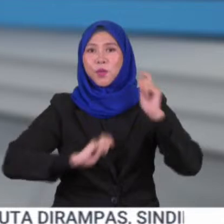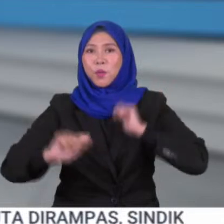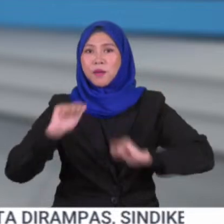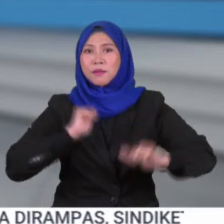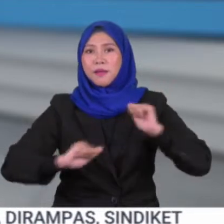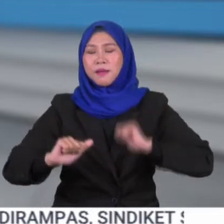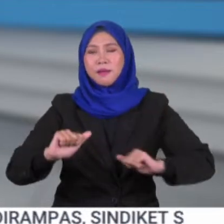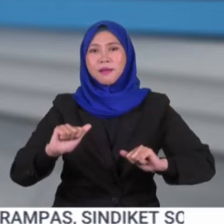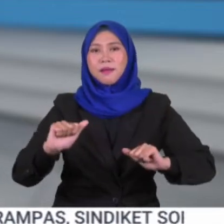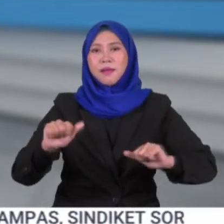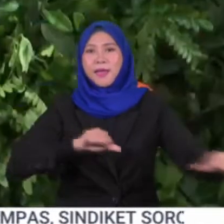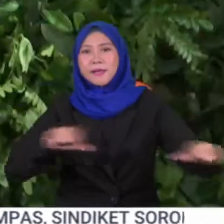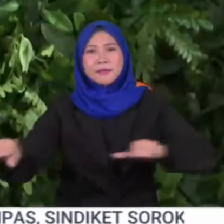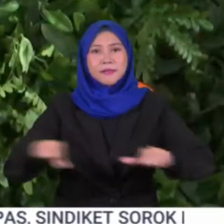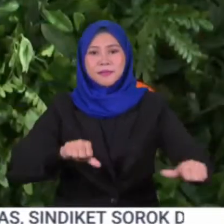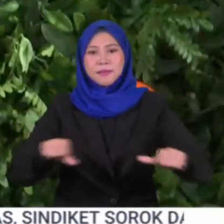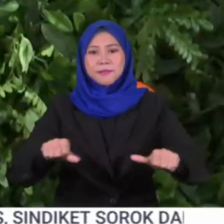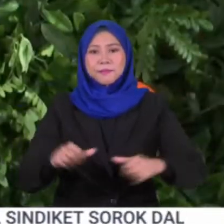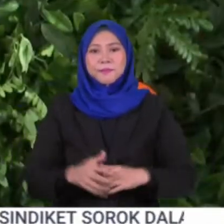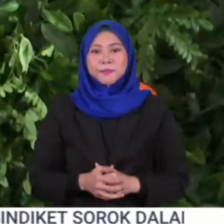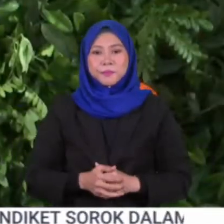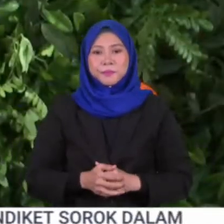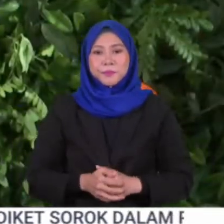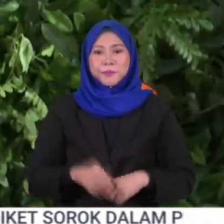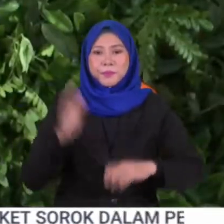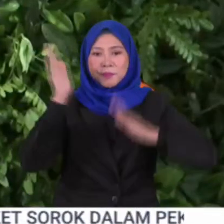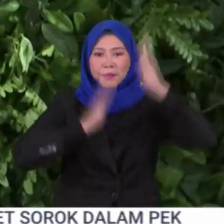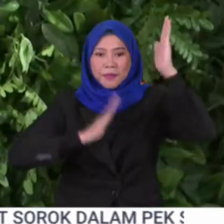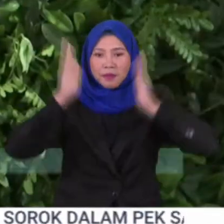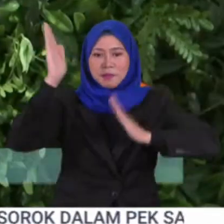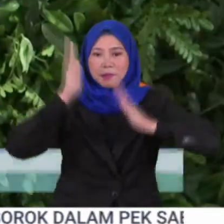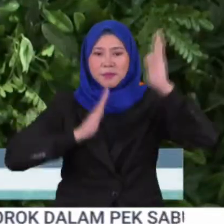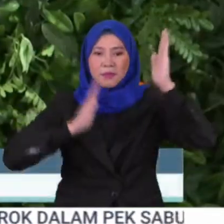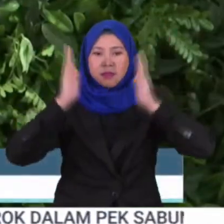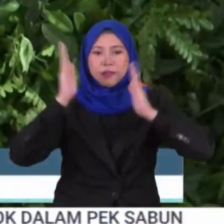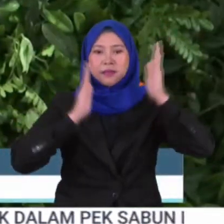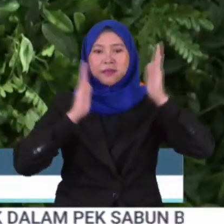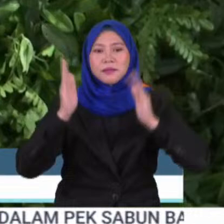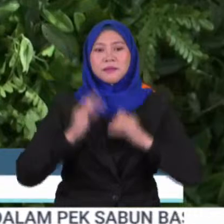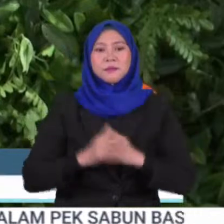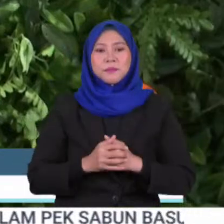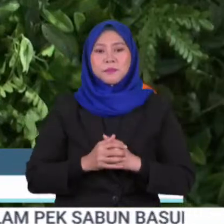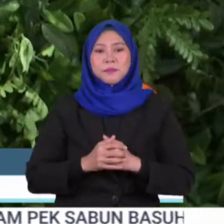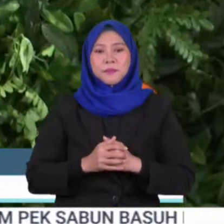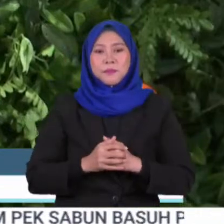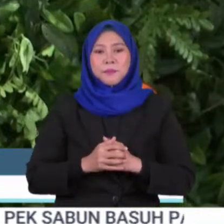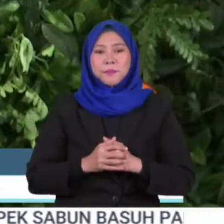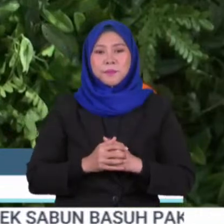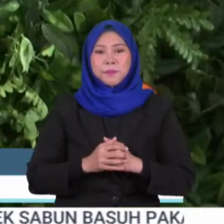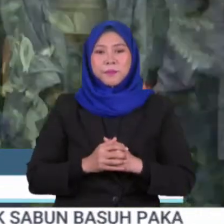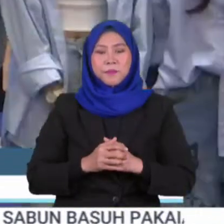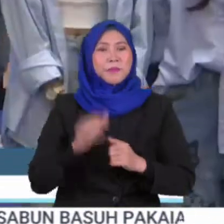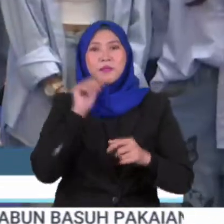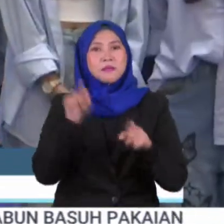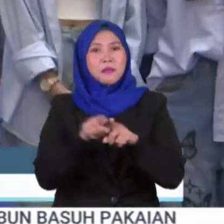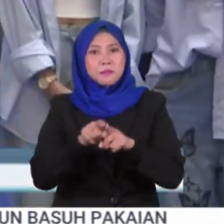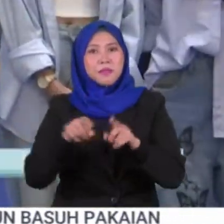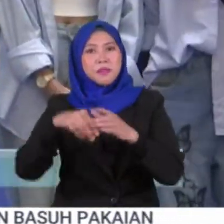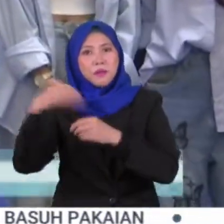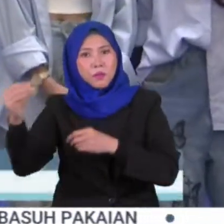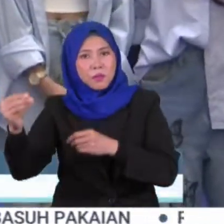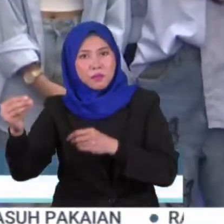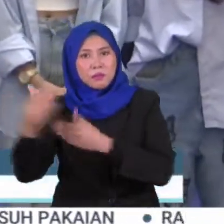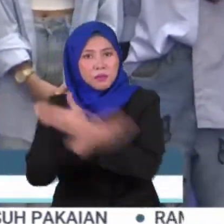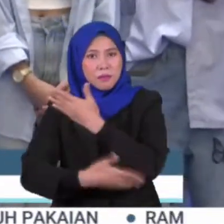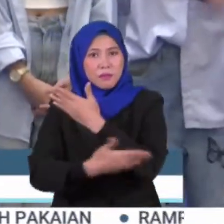watak aksi. Kita dekat Malaysia ni dia punya ni dia tak macam kat luar, you know, dia punya apa orang kata